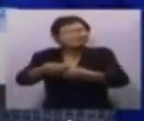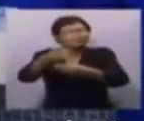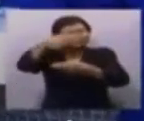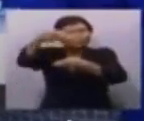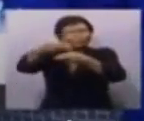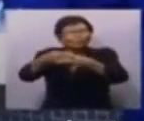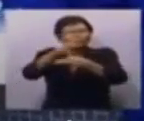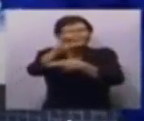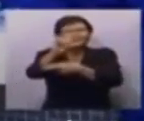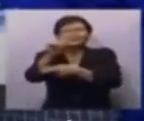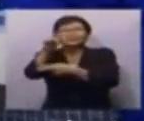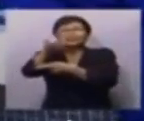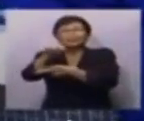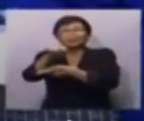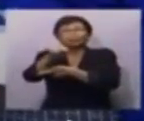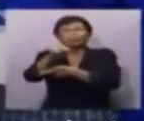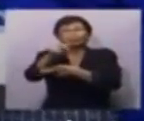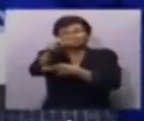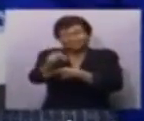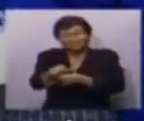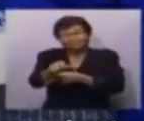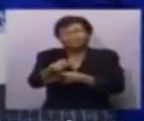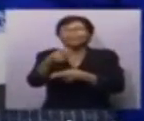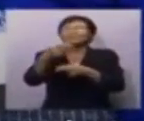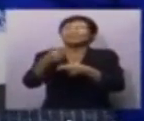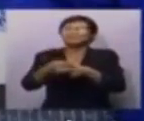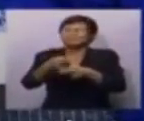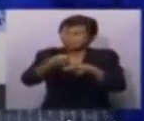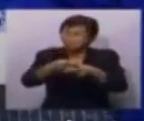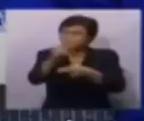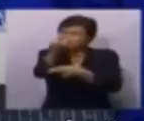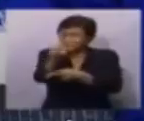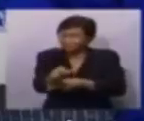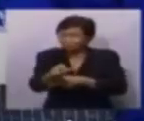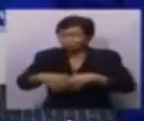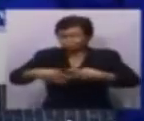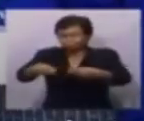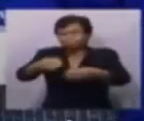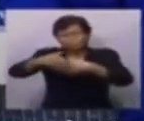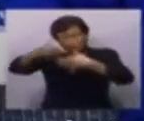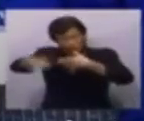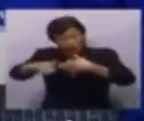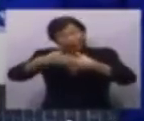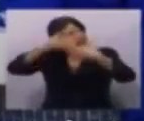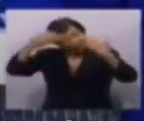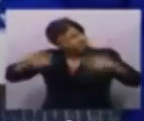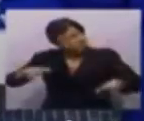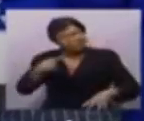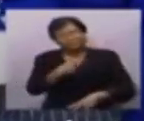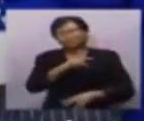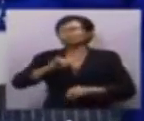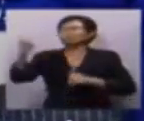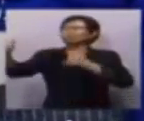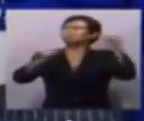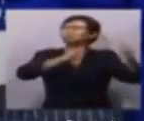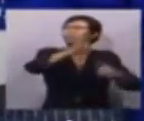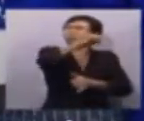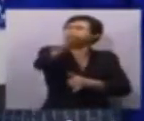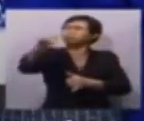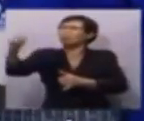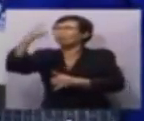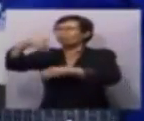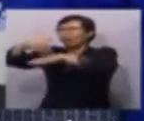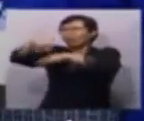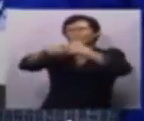untuk penamaan calon ini berjalan dengan lancar dan selepas ini kami akan balik ke kawasan masing-masing untuk